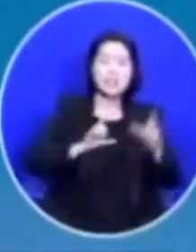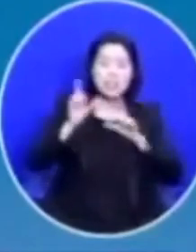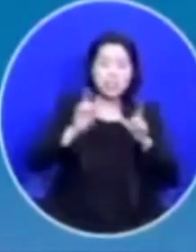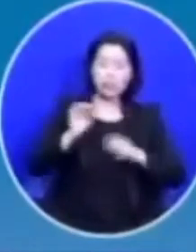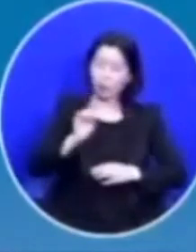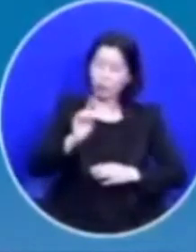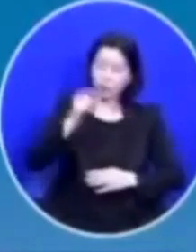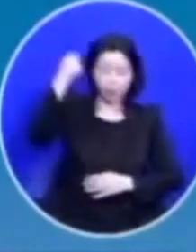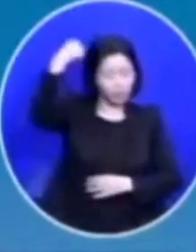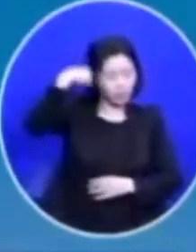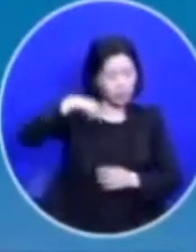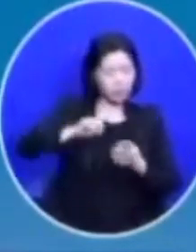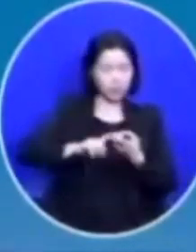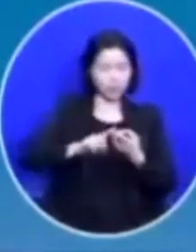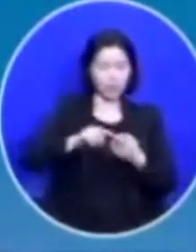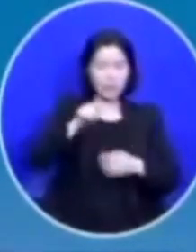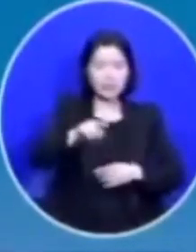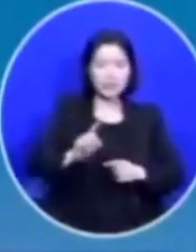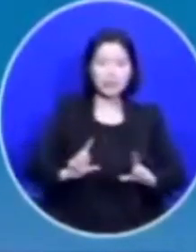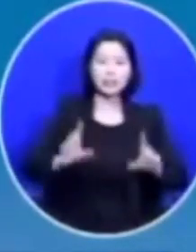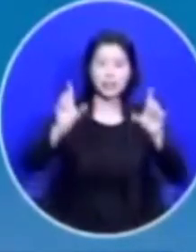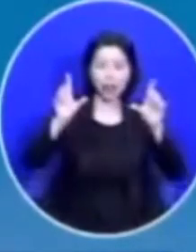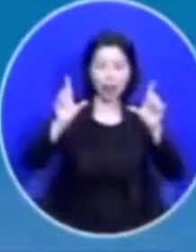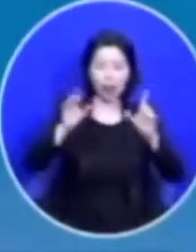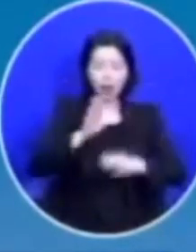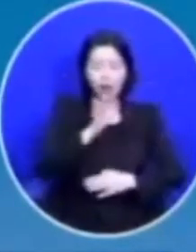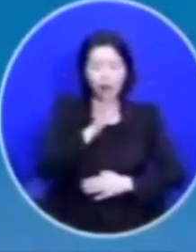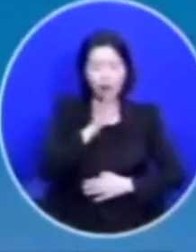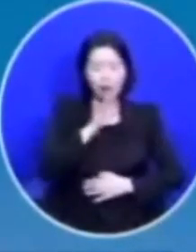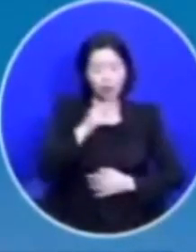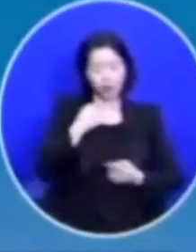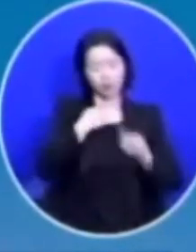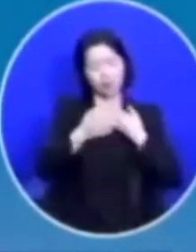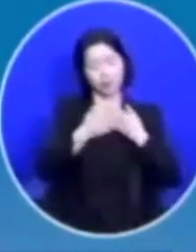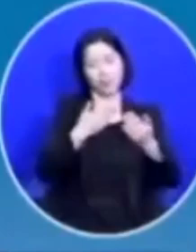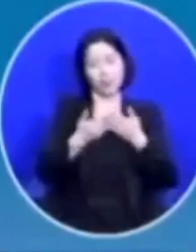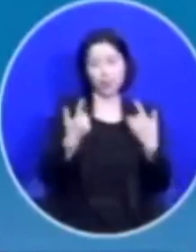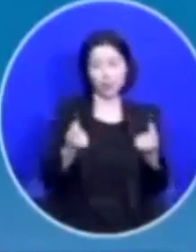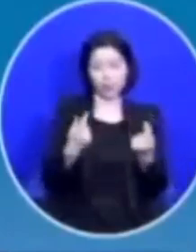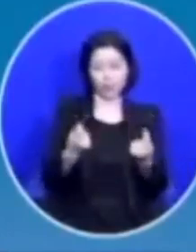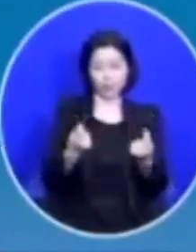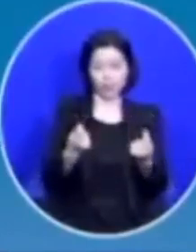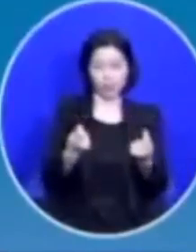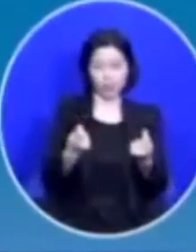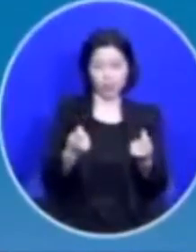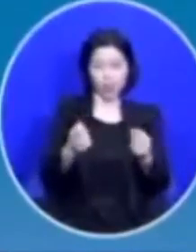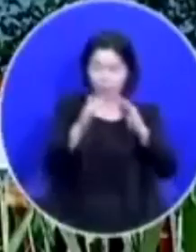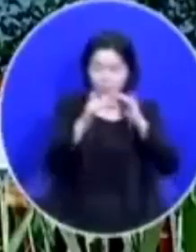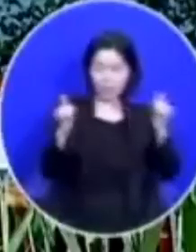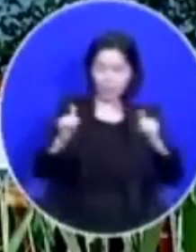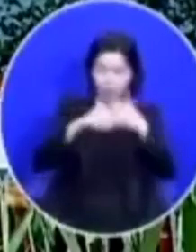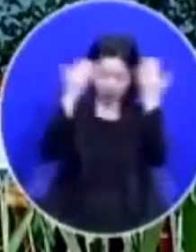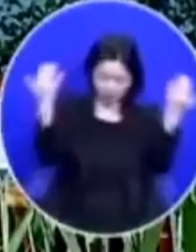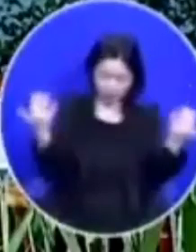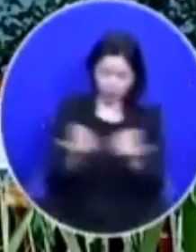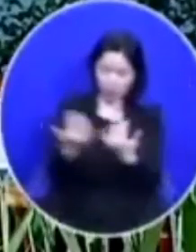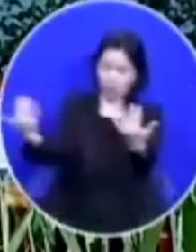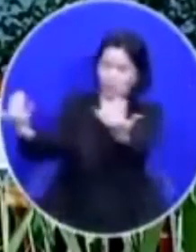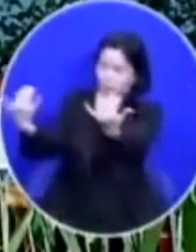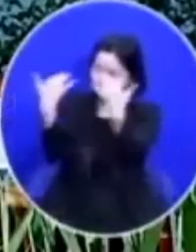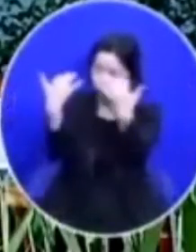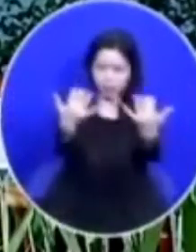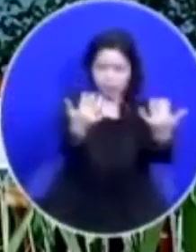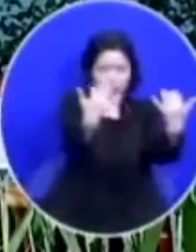대해서는 제가 그날 비로소 경험을 하는 것 같았어요 사람들이 다 쳐다보고 있는 가운데